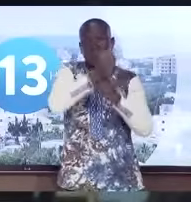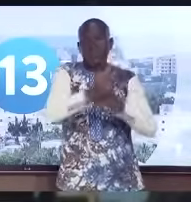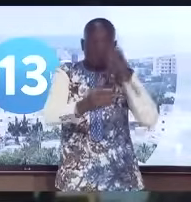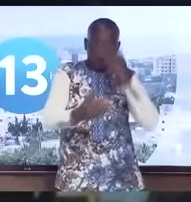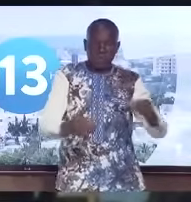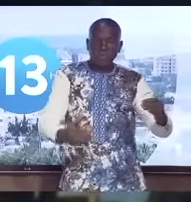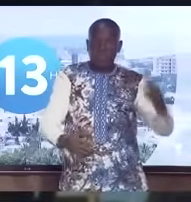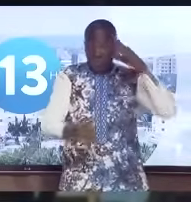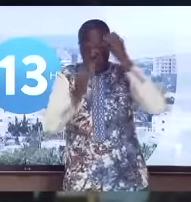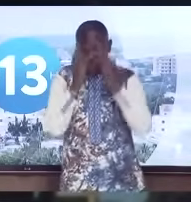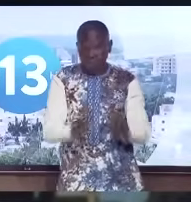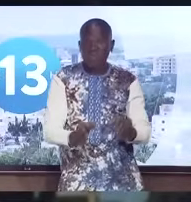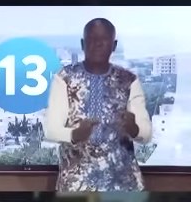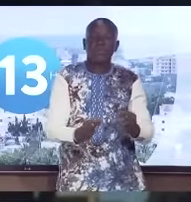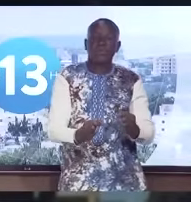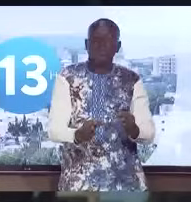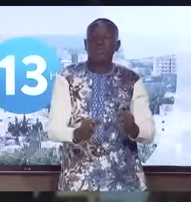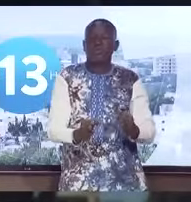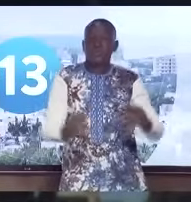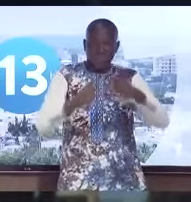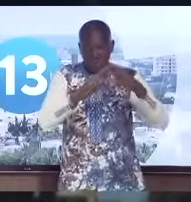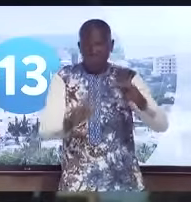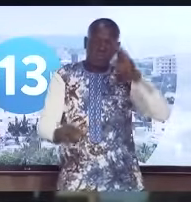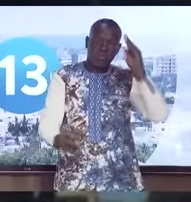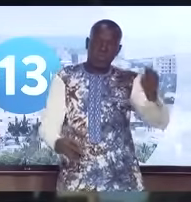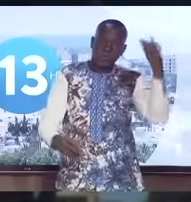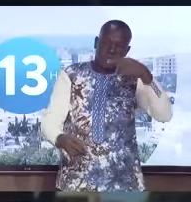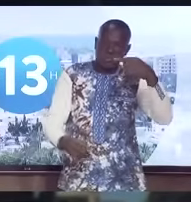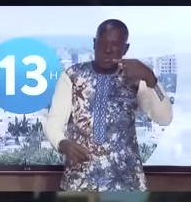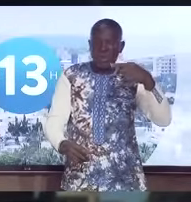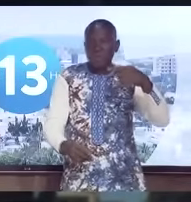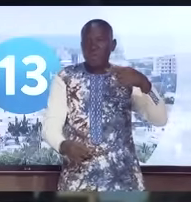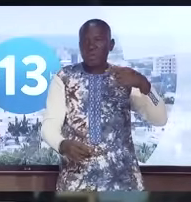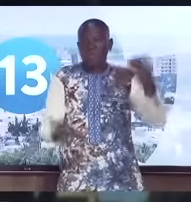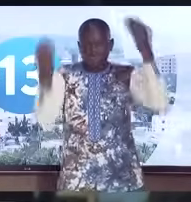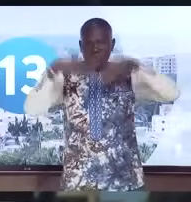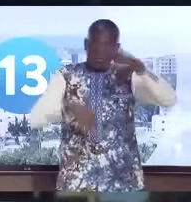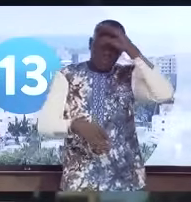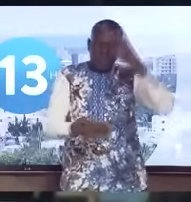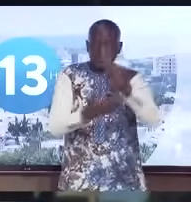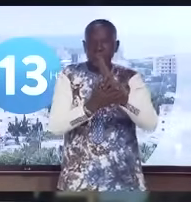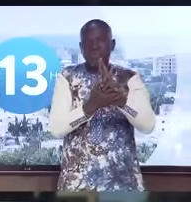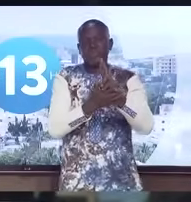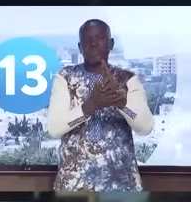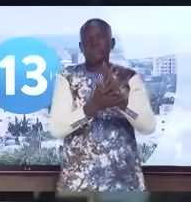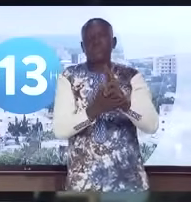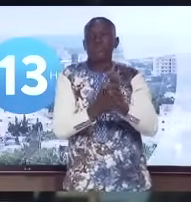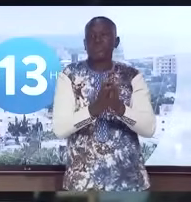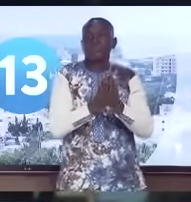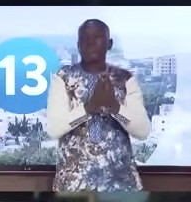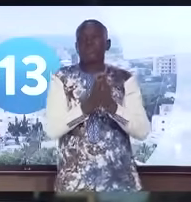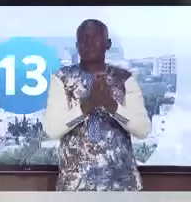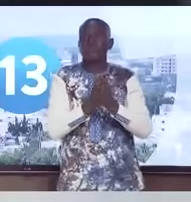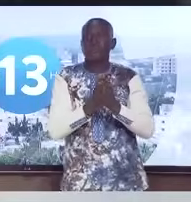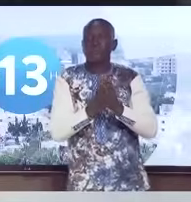est une initiative d'un consortium d'ONG, dont l'ONG Terre des Hommes. Le point avec Amadou Ouattara-Orgo et Jacques Ouattara-Orgo.